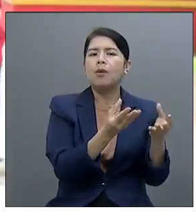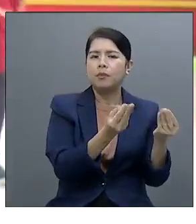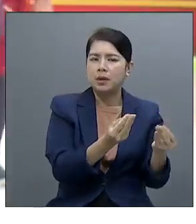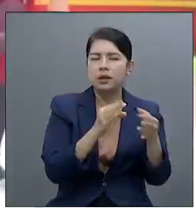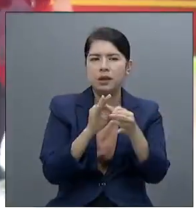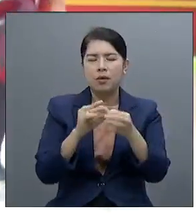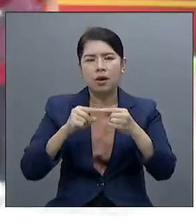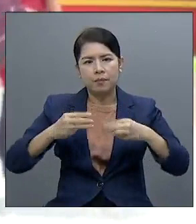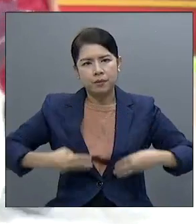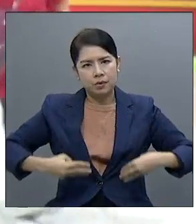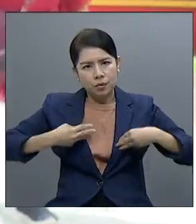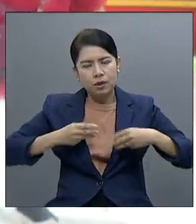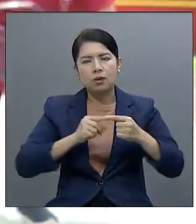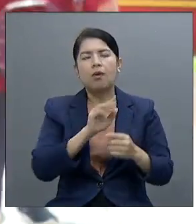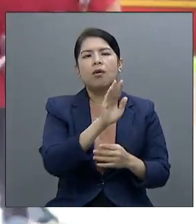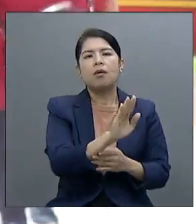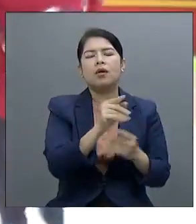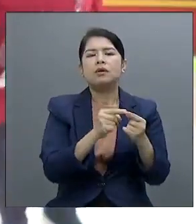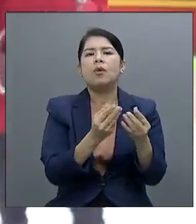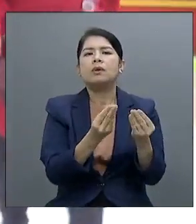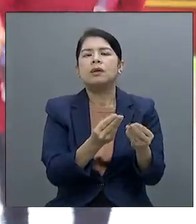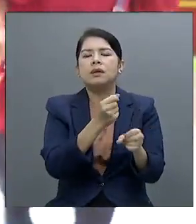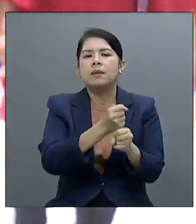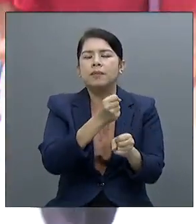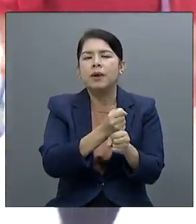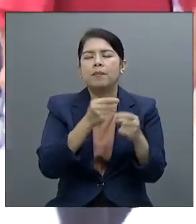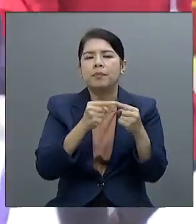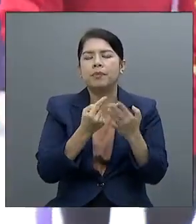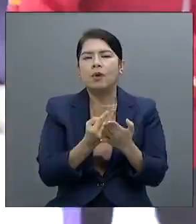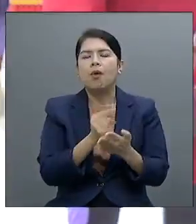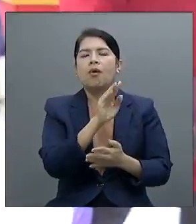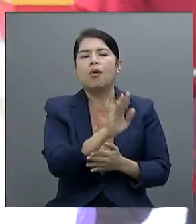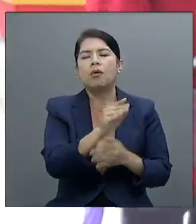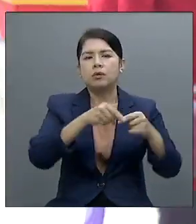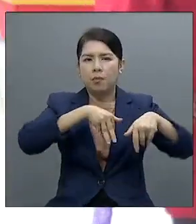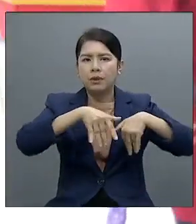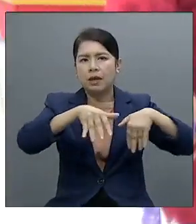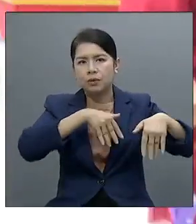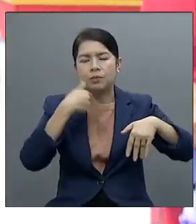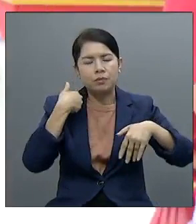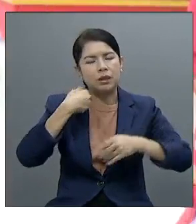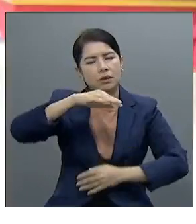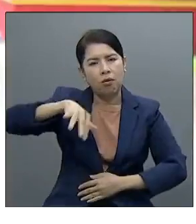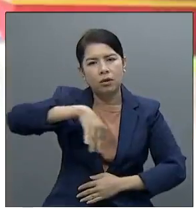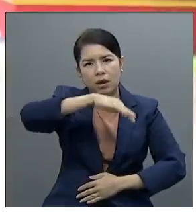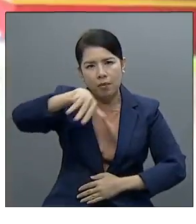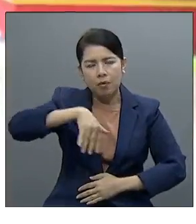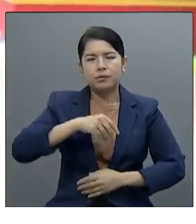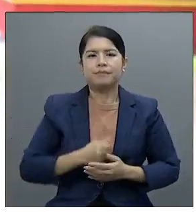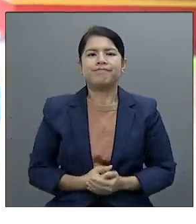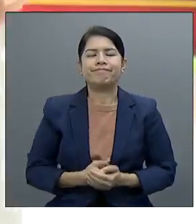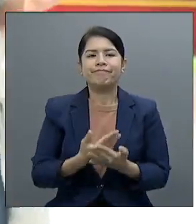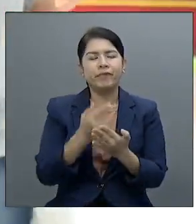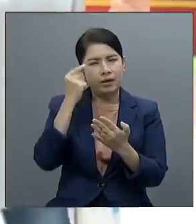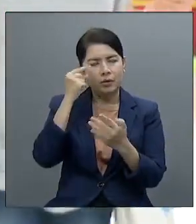มืองนะคะหรือว่าที่ดินที่ครอบคลุมกับคาบเกี่ยวกับพื้นที่ของรัฐทั้งอุทยานเอกชนเพื่อเรียกร้องต่อไปด้วยนะคะซึ่งก็น่